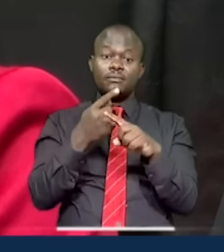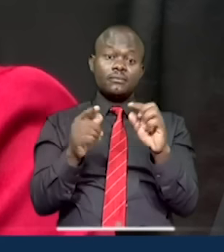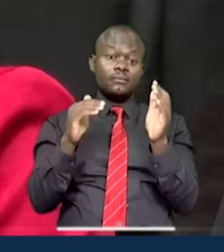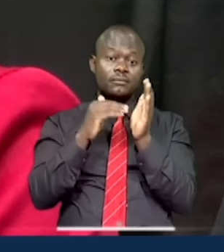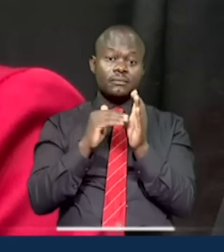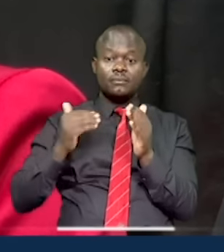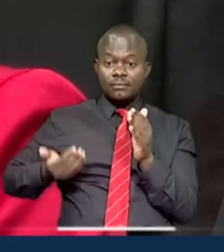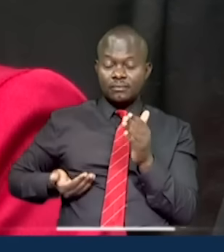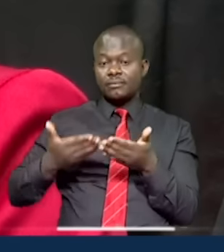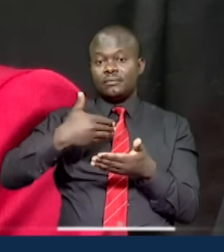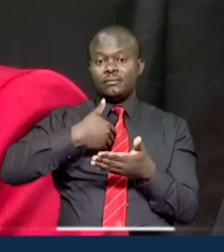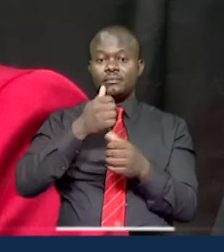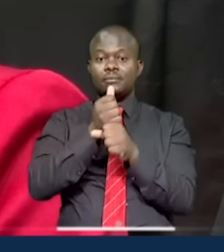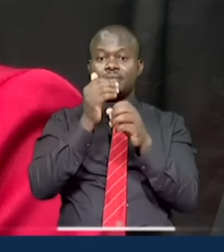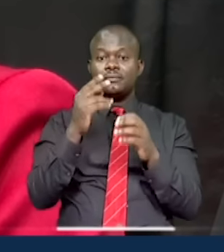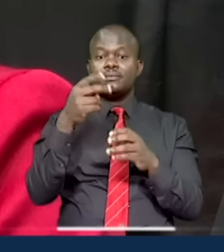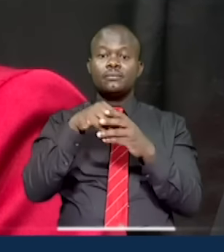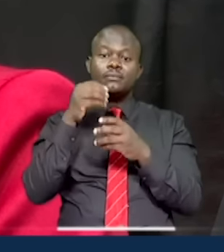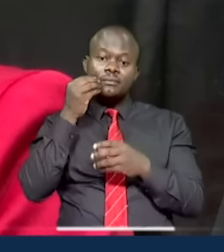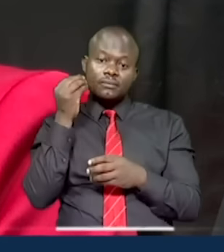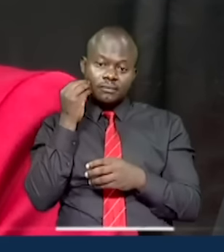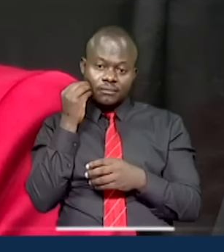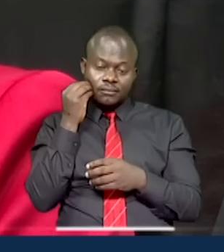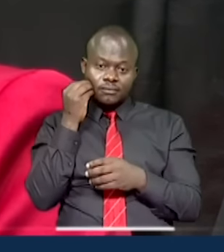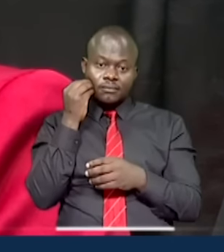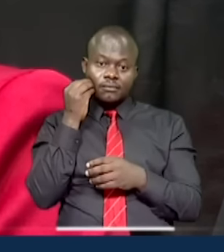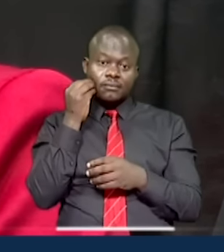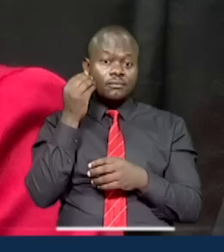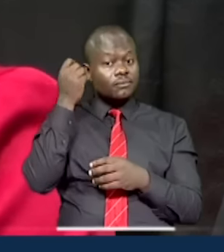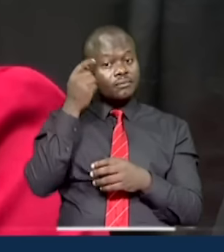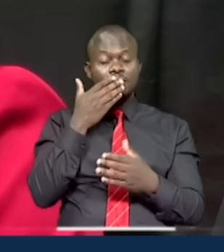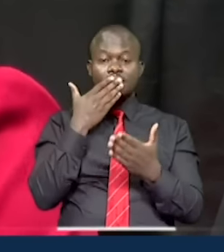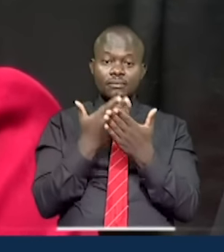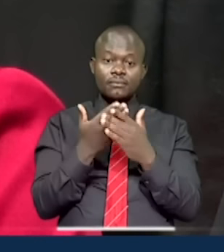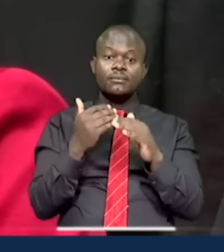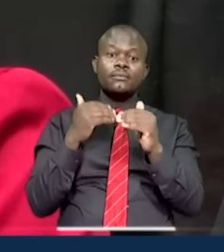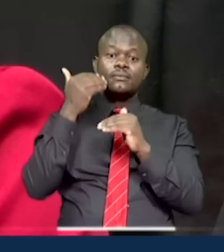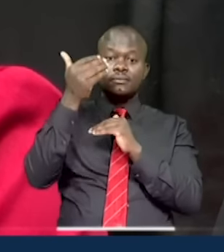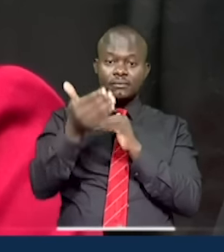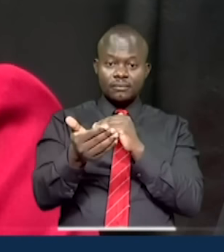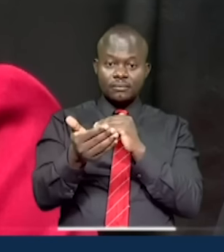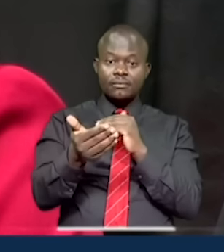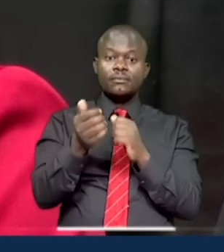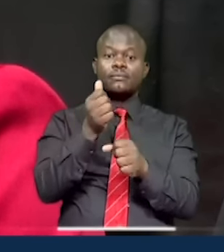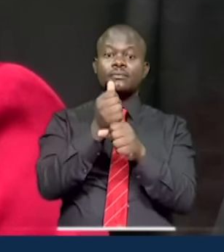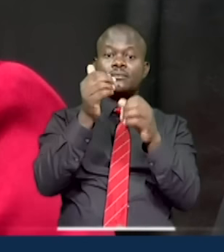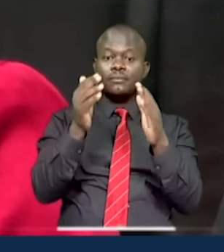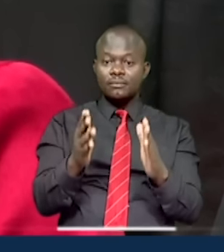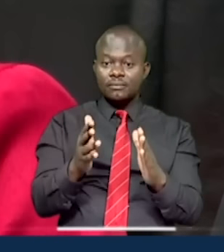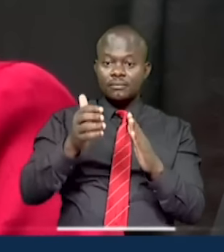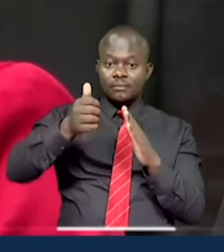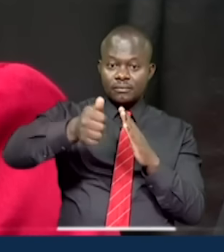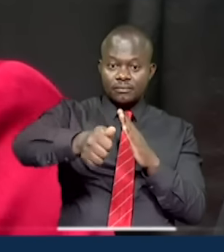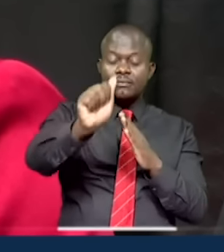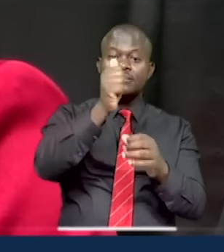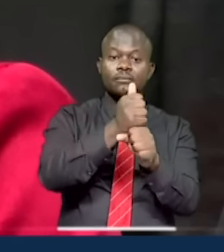umugore afite abakozi babiri muhira munyumve neza noneho ugasanga ba bakozi nibo